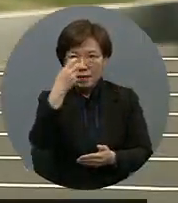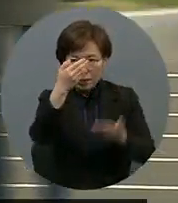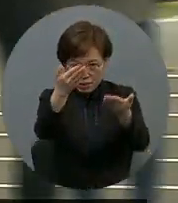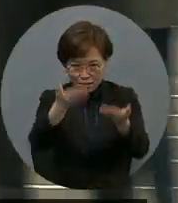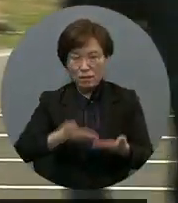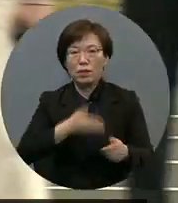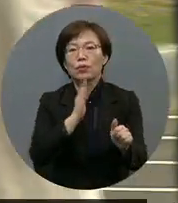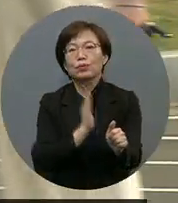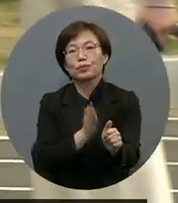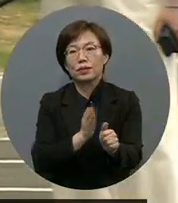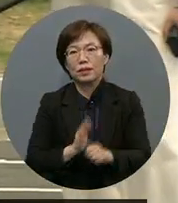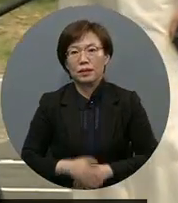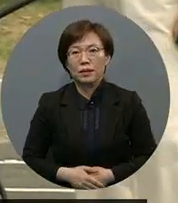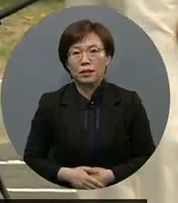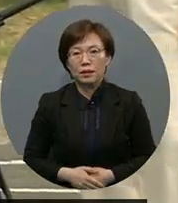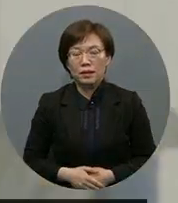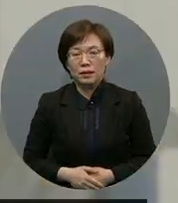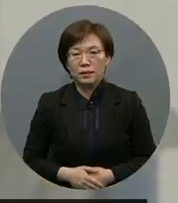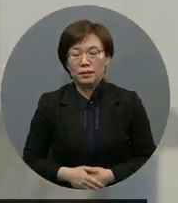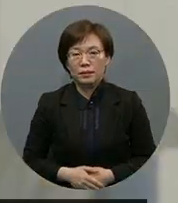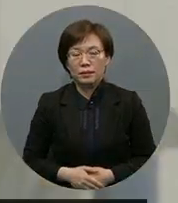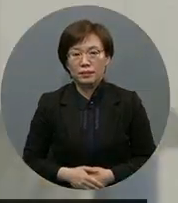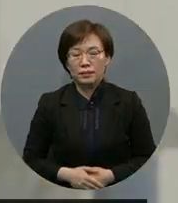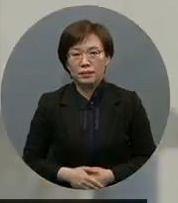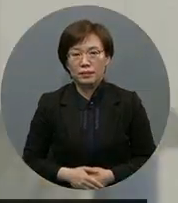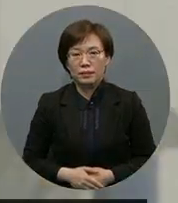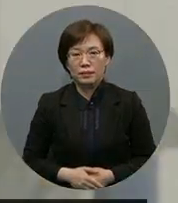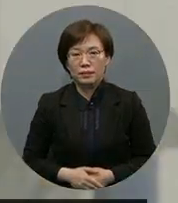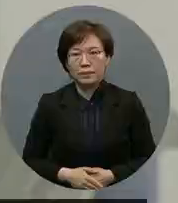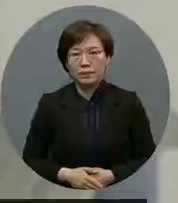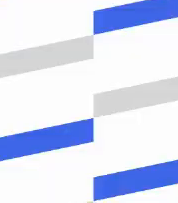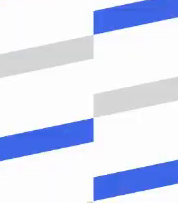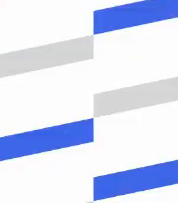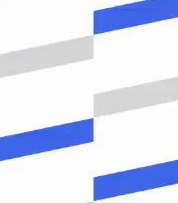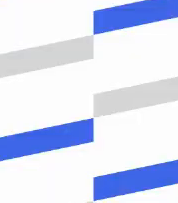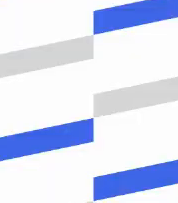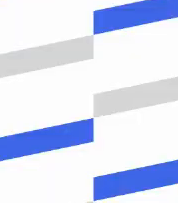받아 달라 고도 요청했습니다 mbc 뉴스 유저입니다